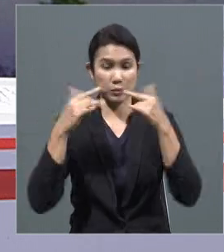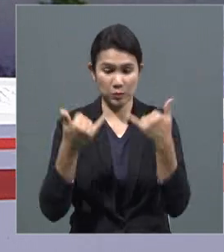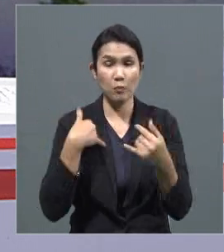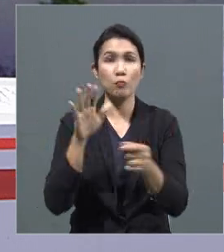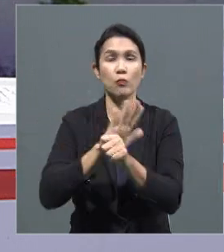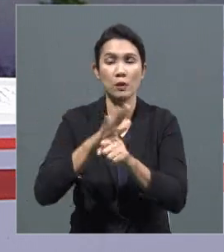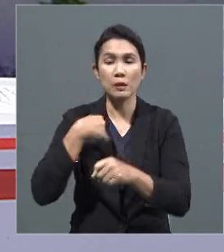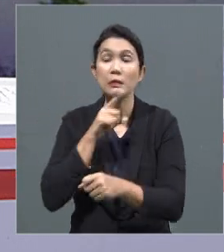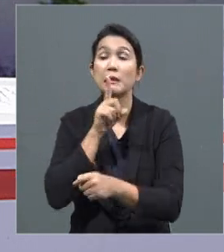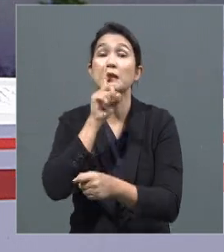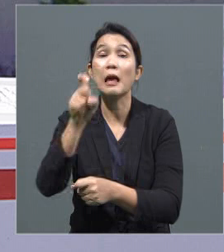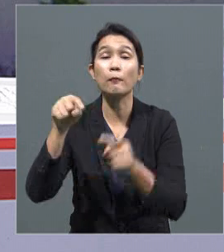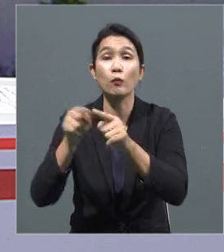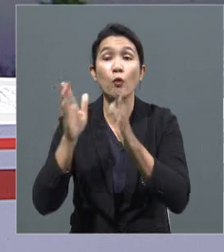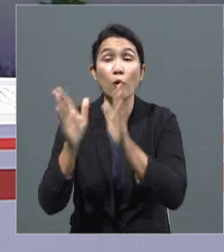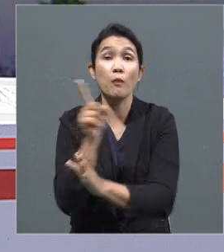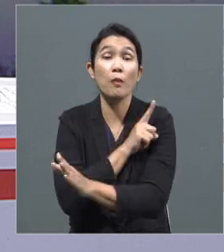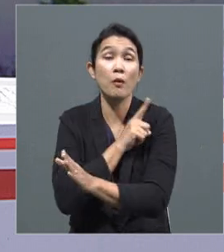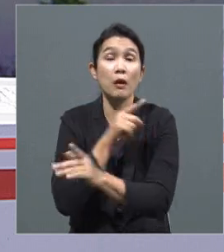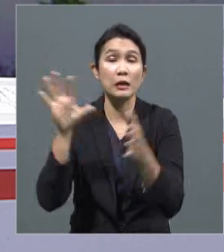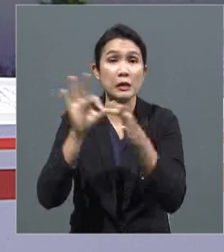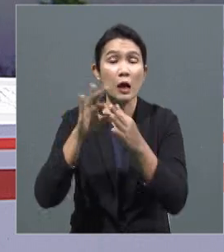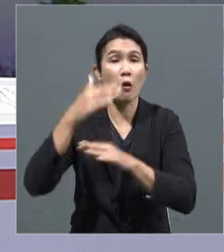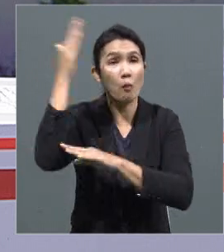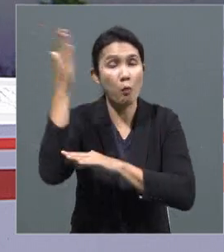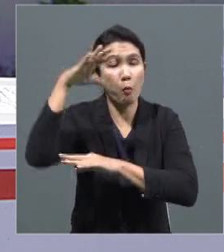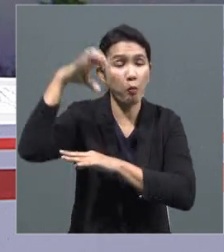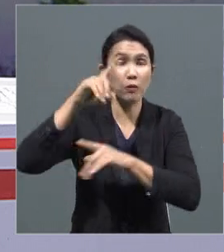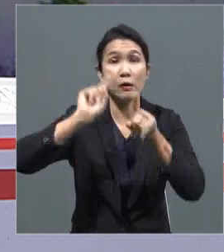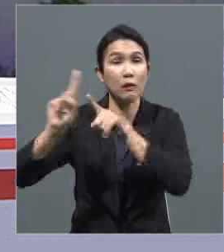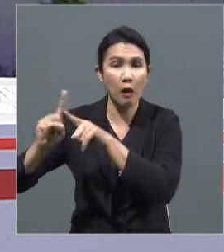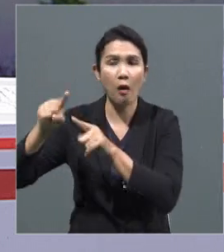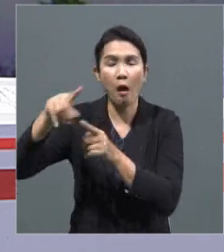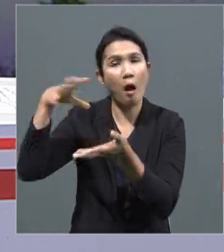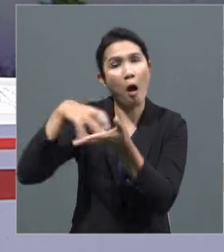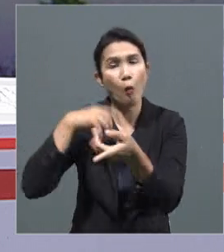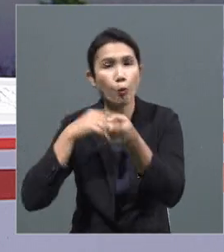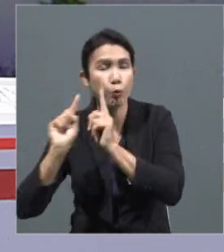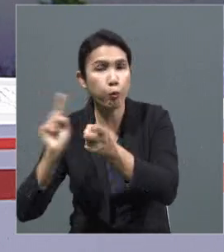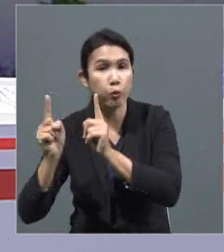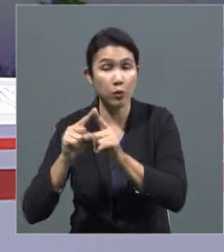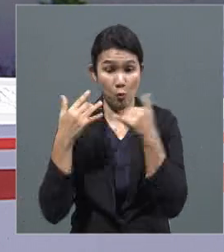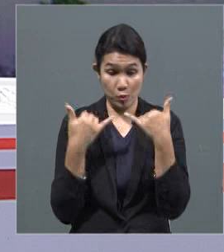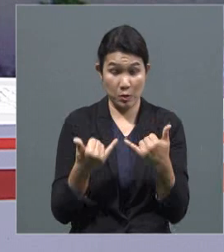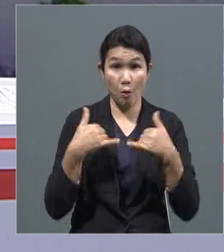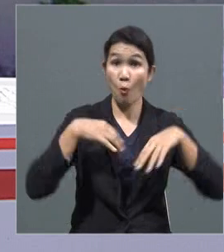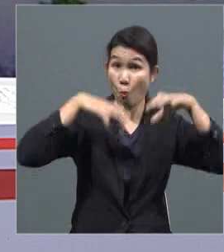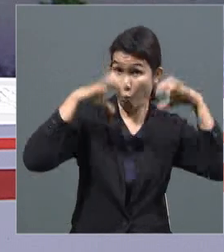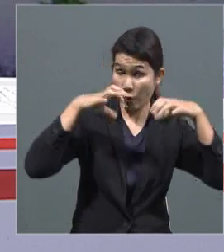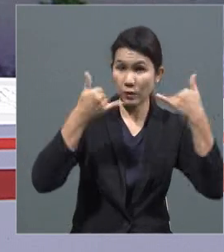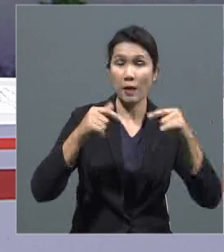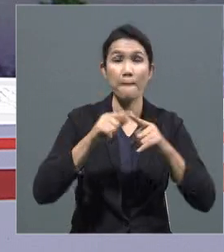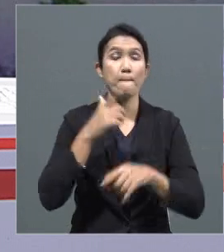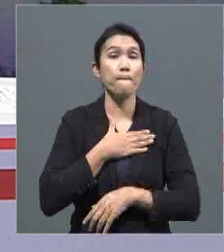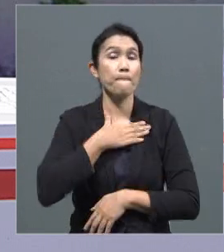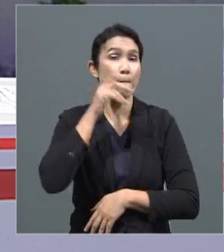กับคุณจันทิมาศิลชาติ สาวพยากรณ์ของเรา ใช่น้องออยพยากรณ์บอกว่าฝนที่ตกหนักในวันนี้ถึงหนักมากเนี่ยแม่ฮ่องสอนเ